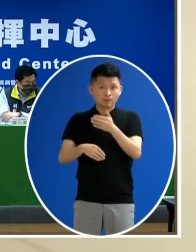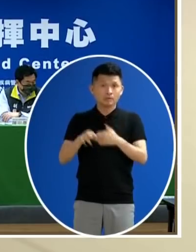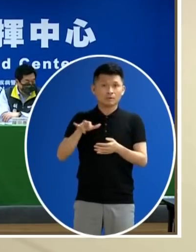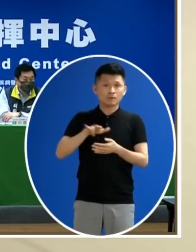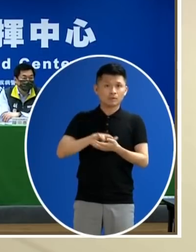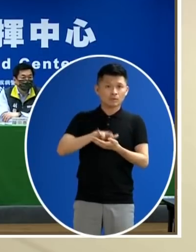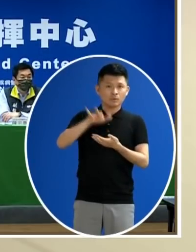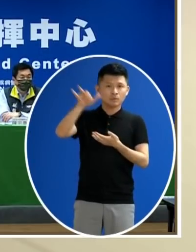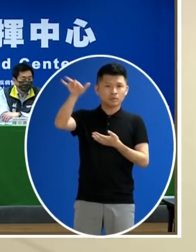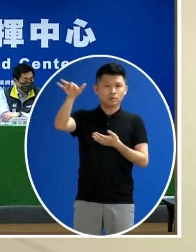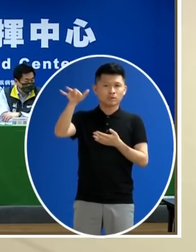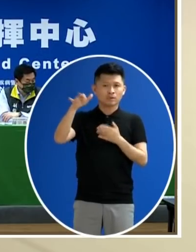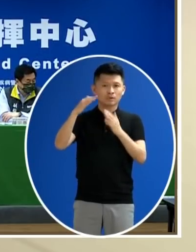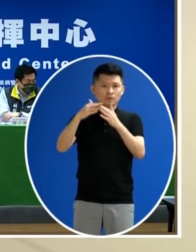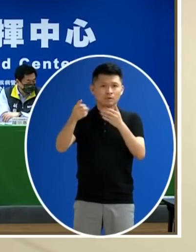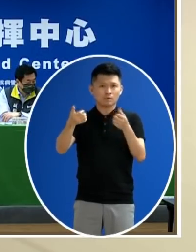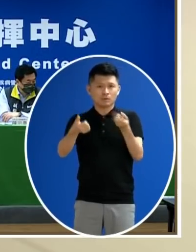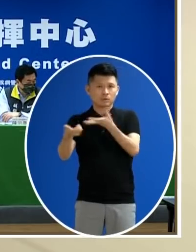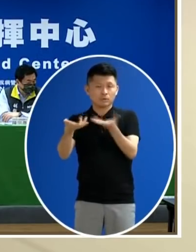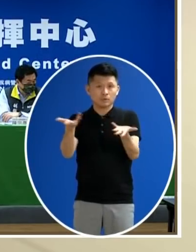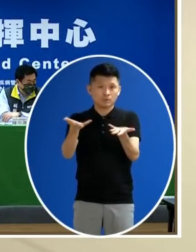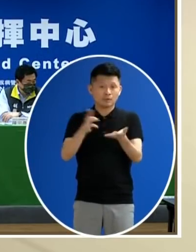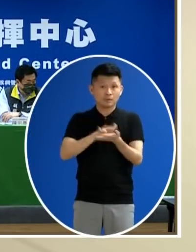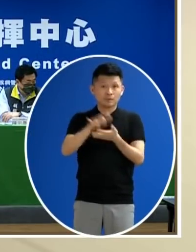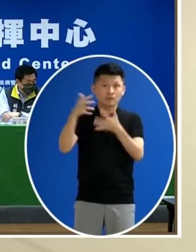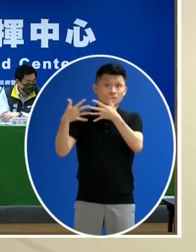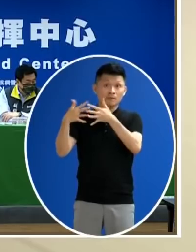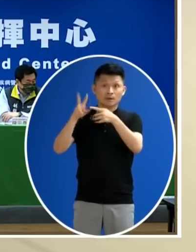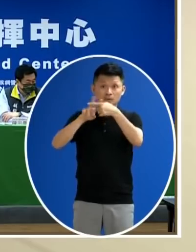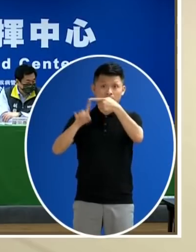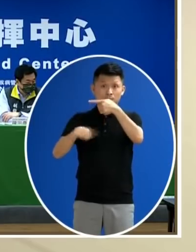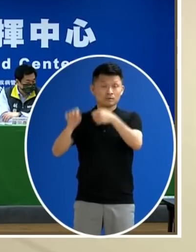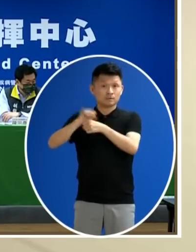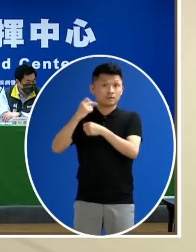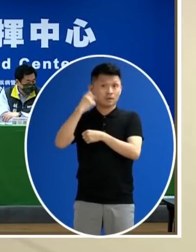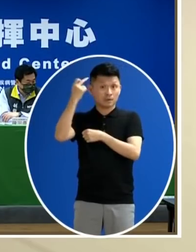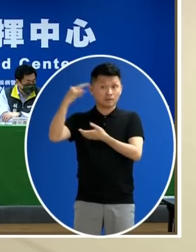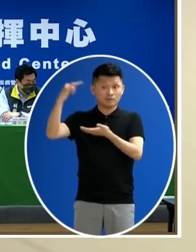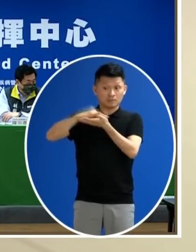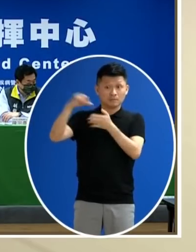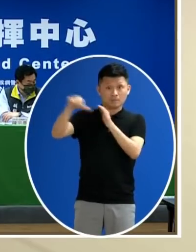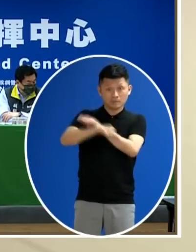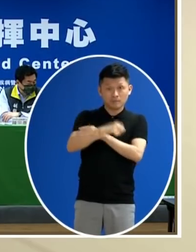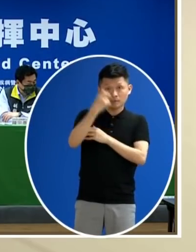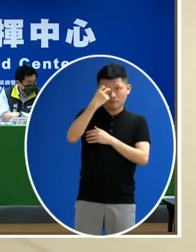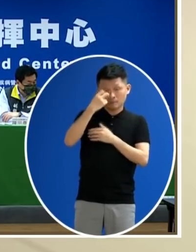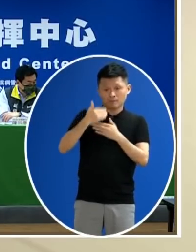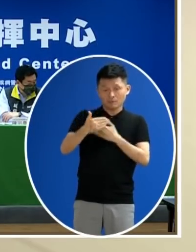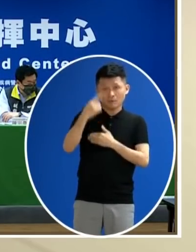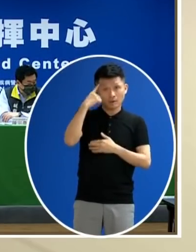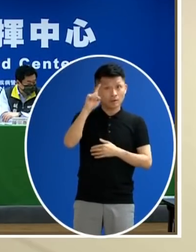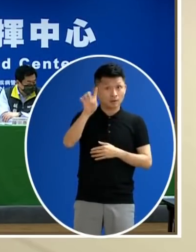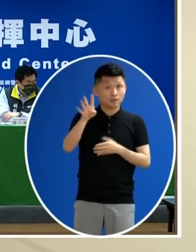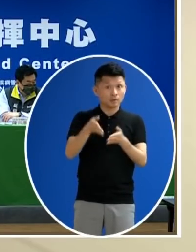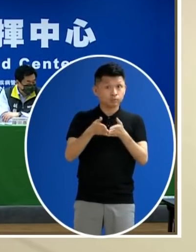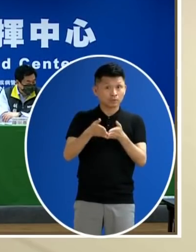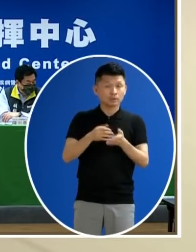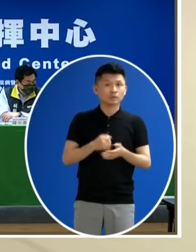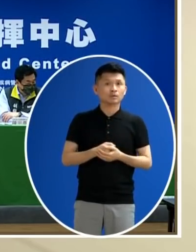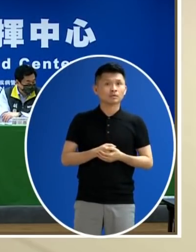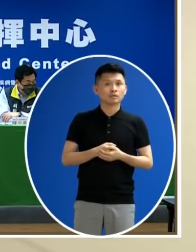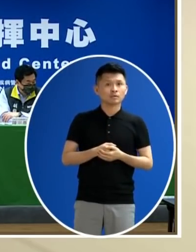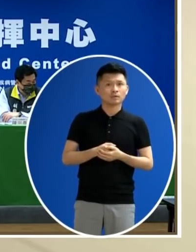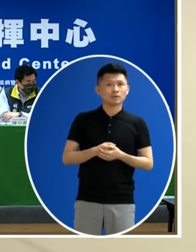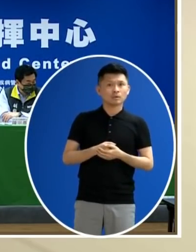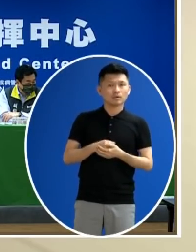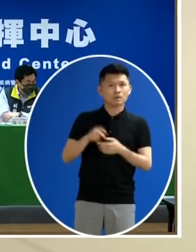空机师家人群聚事件，该公司直飞美国芝加哥航线的机组员入境应该检疫14天这样子。那请问一下，芝加哥这个外站大概是